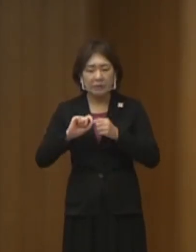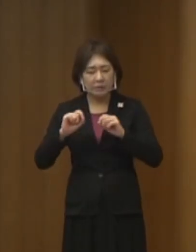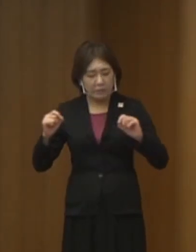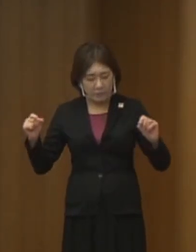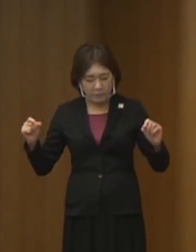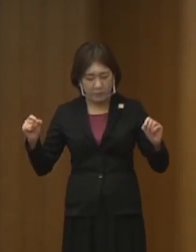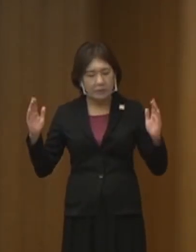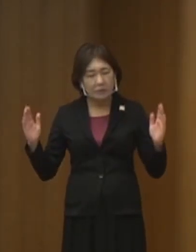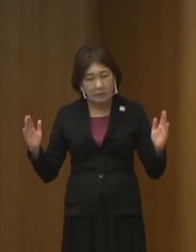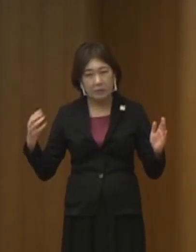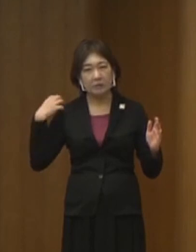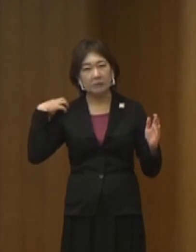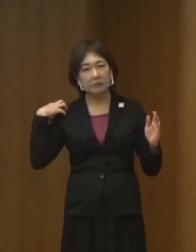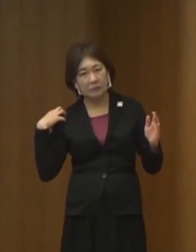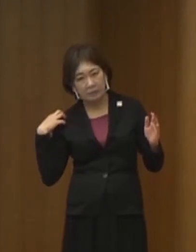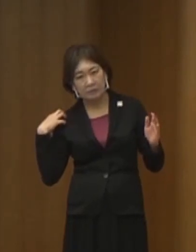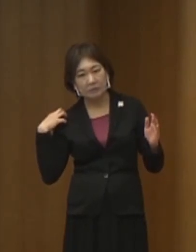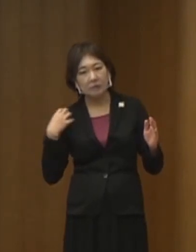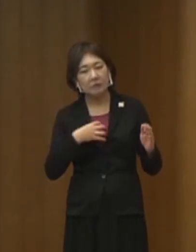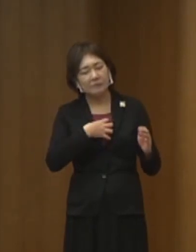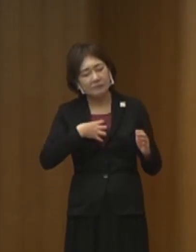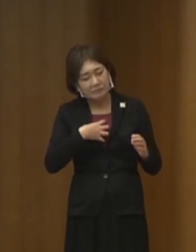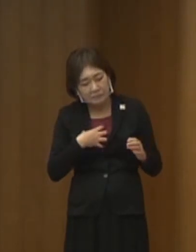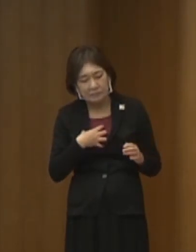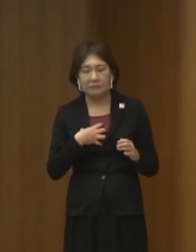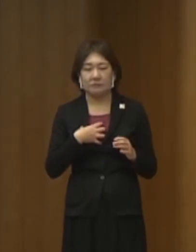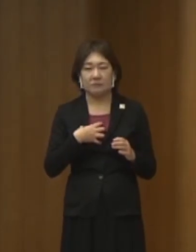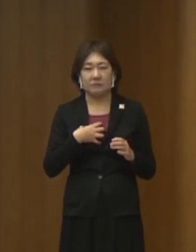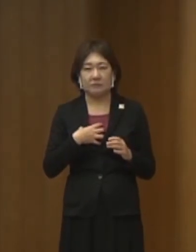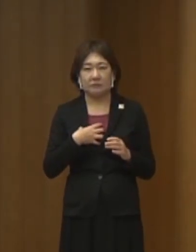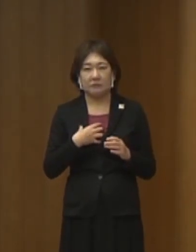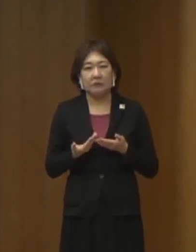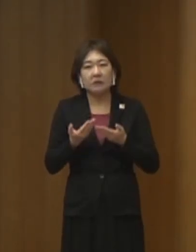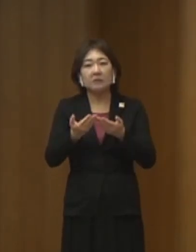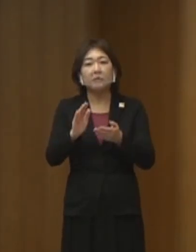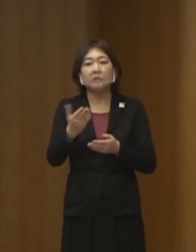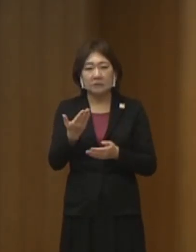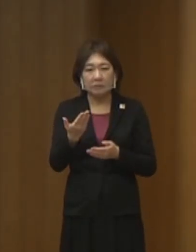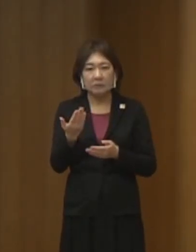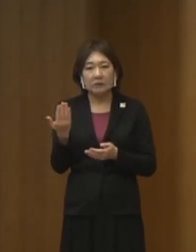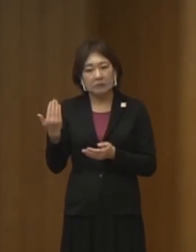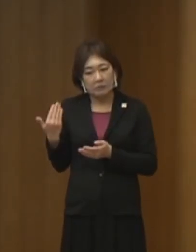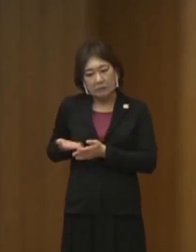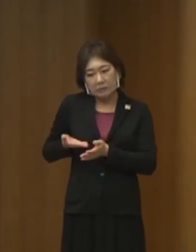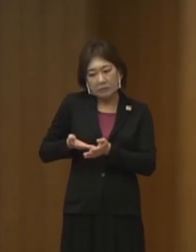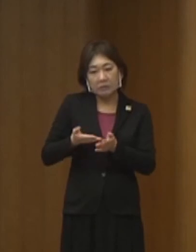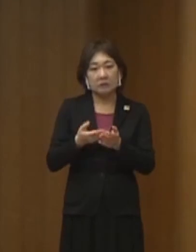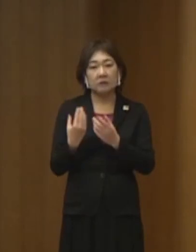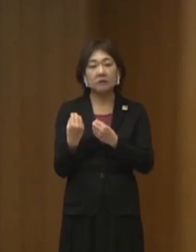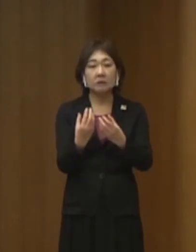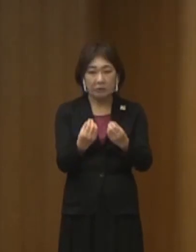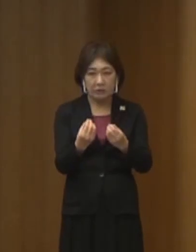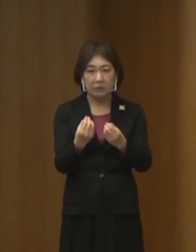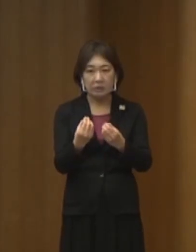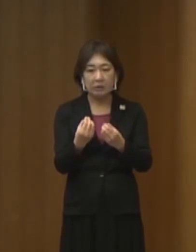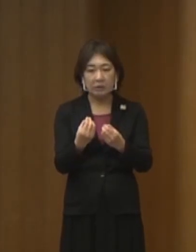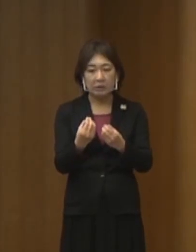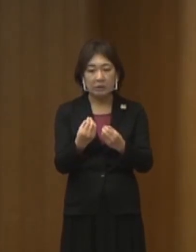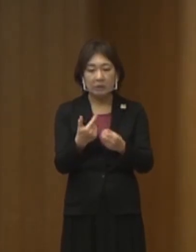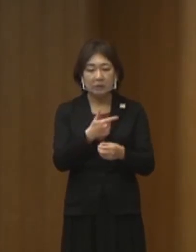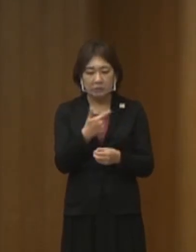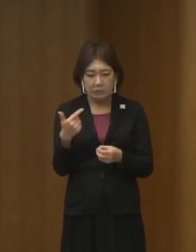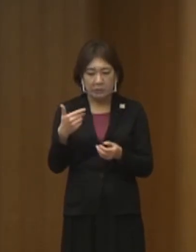負担をおかけすることになるわけでございますけれども、先ほどからご説明をしている通りですね、非常に重要な年末年